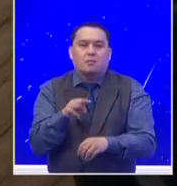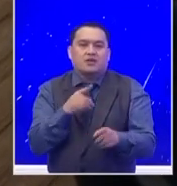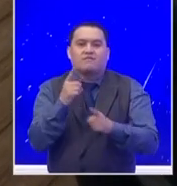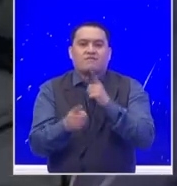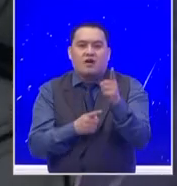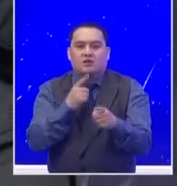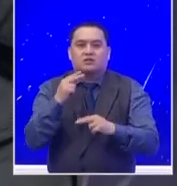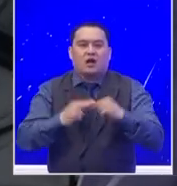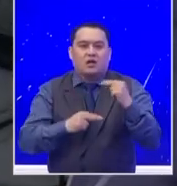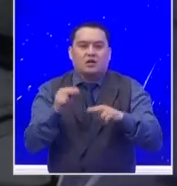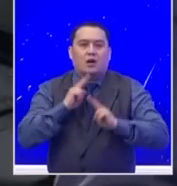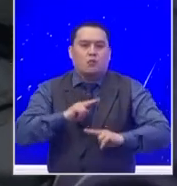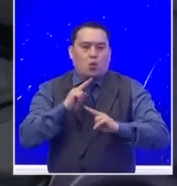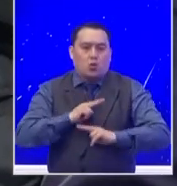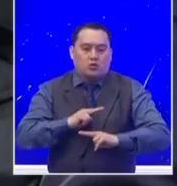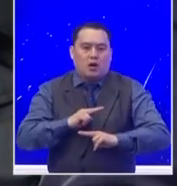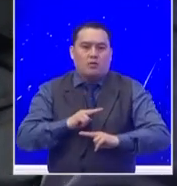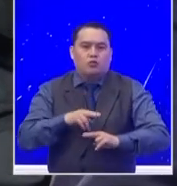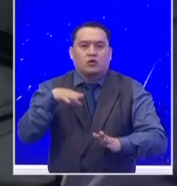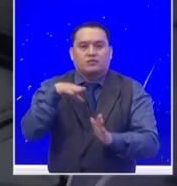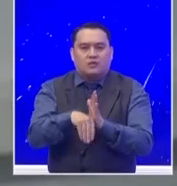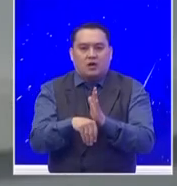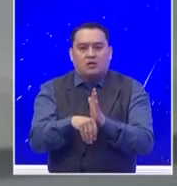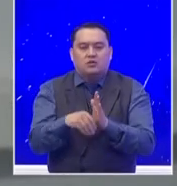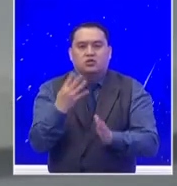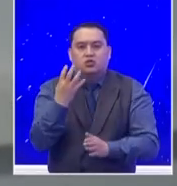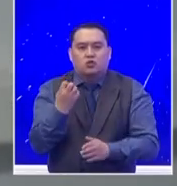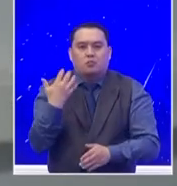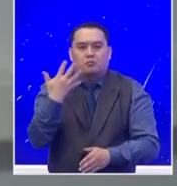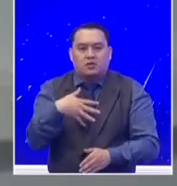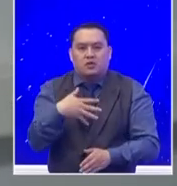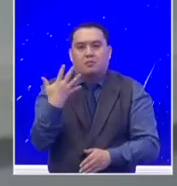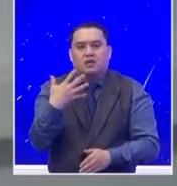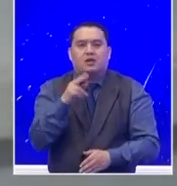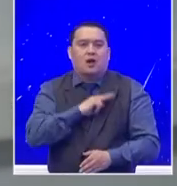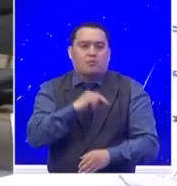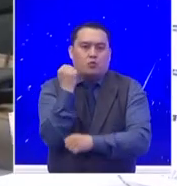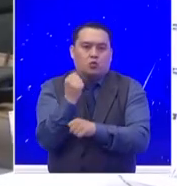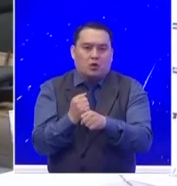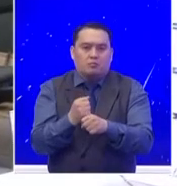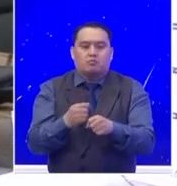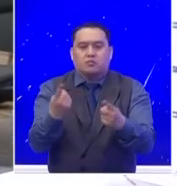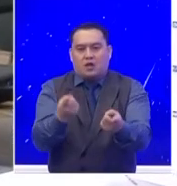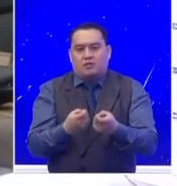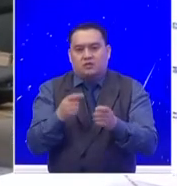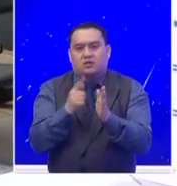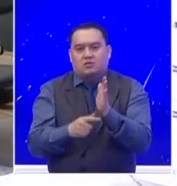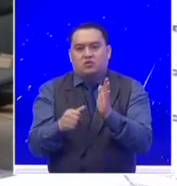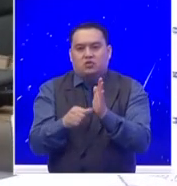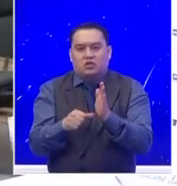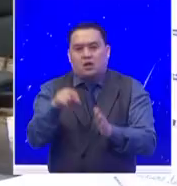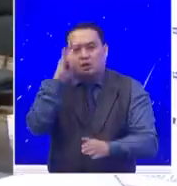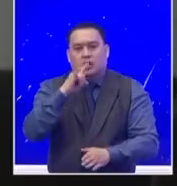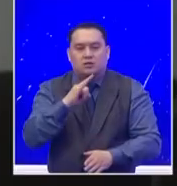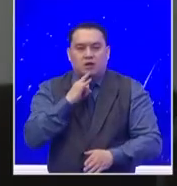возобновятся строительно-дорожные работы. В них будет задействовано порядка 455 рабочих. Из них планируется привлечь 76%